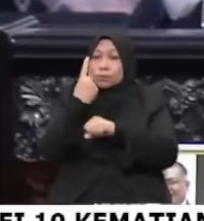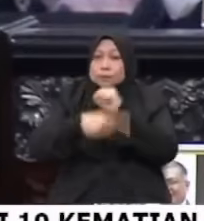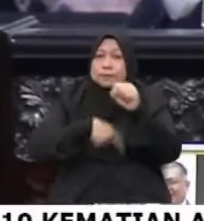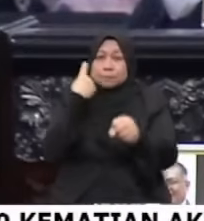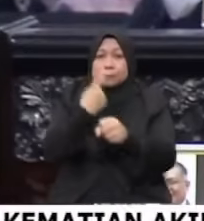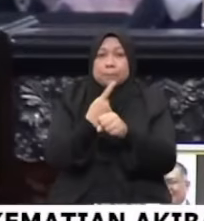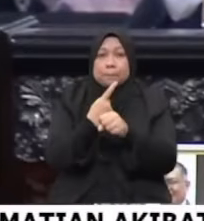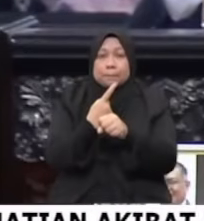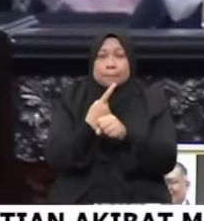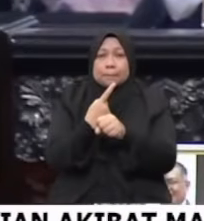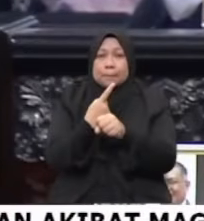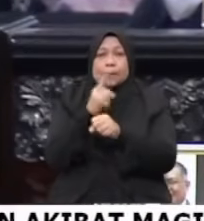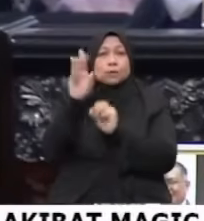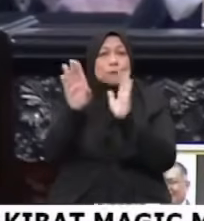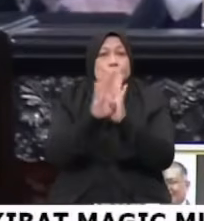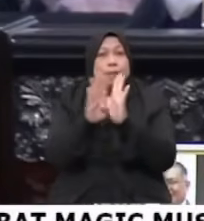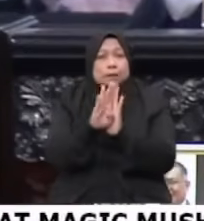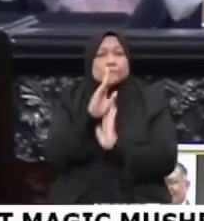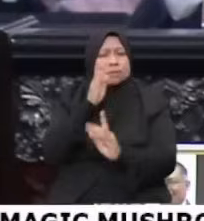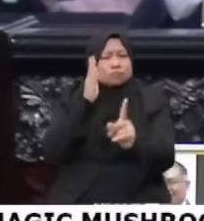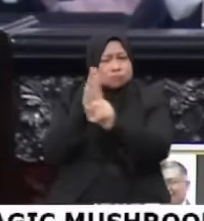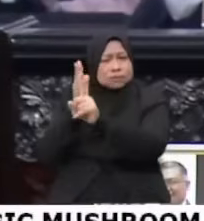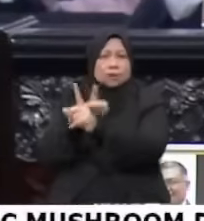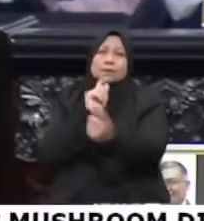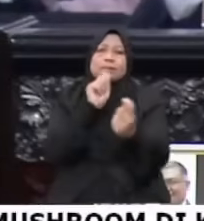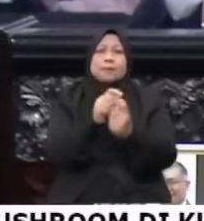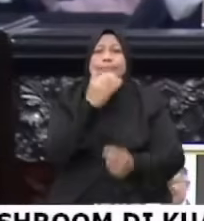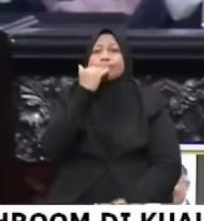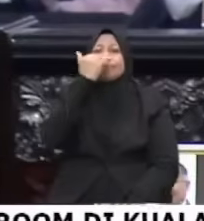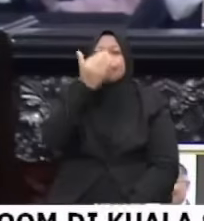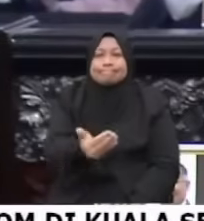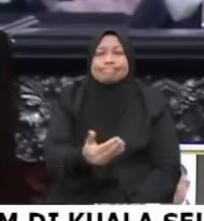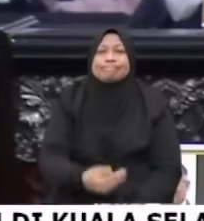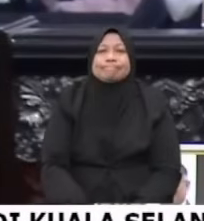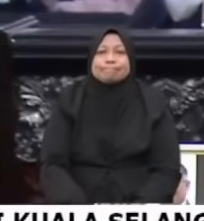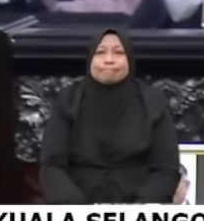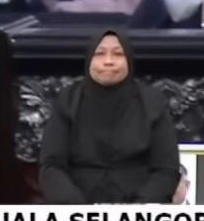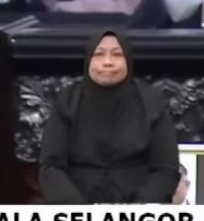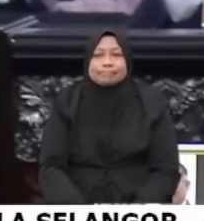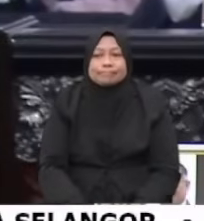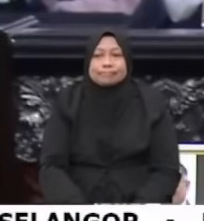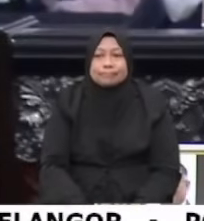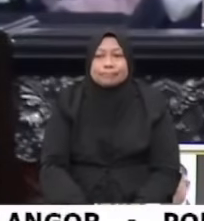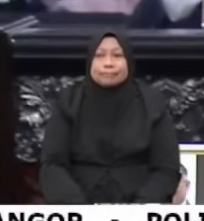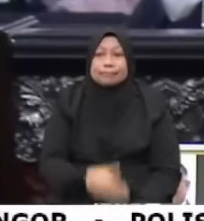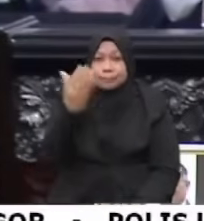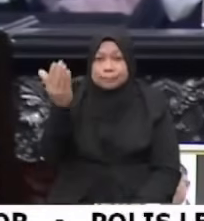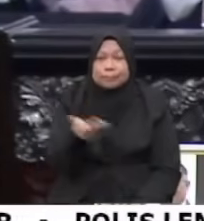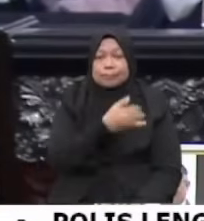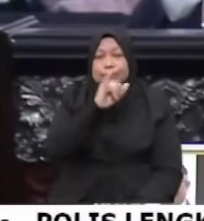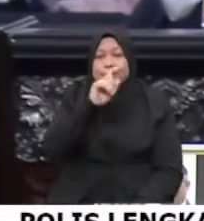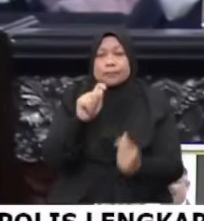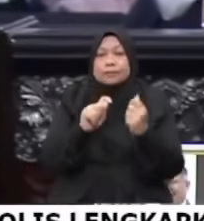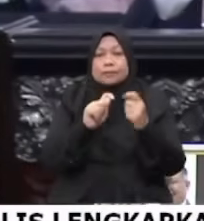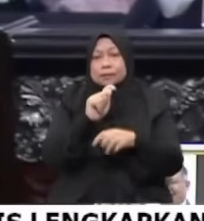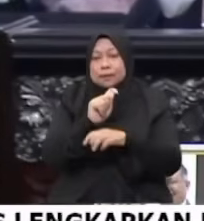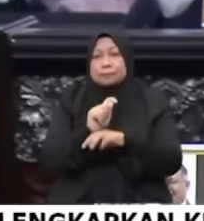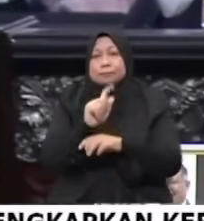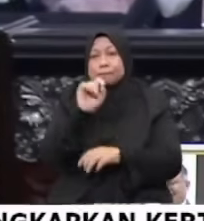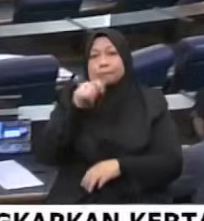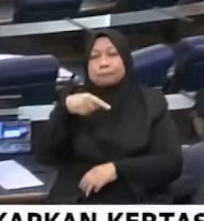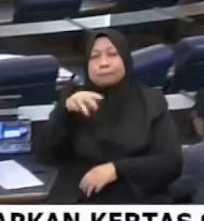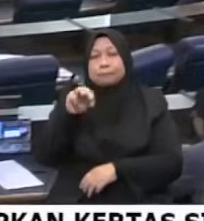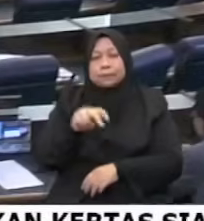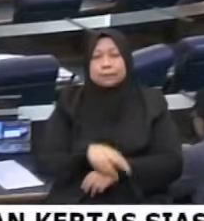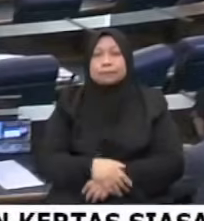hasil 1 bilion adalah sasaran yang tepat Terima kasih silakan yang berhormatampin